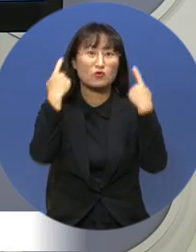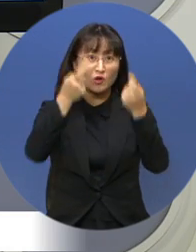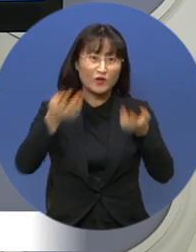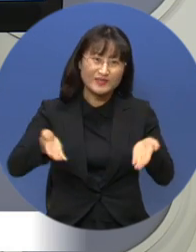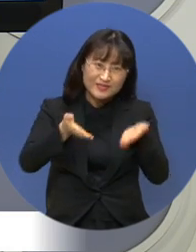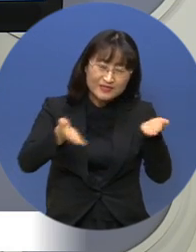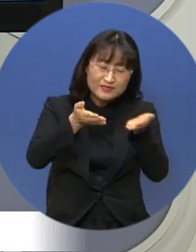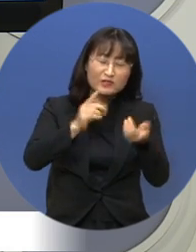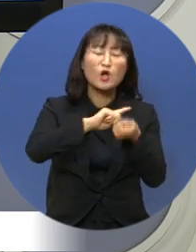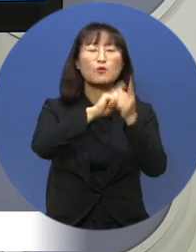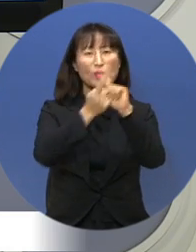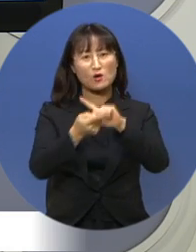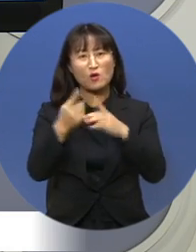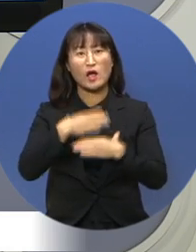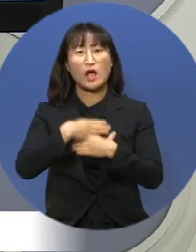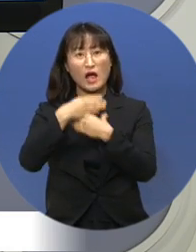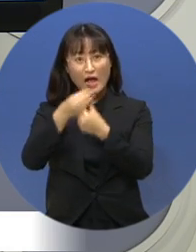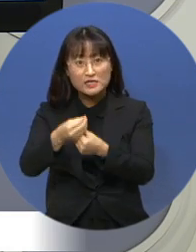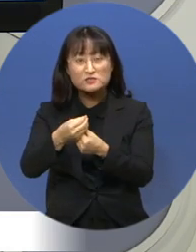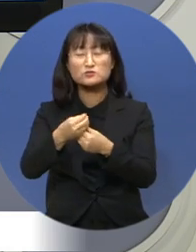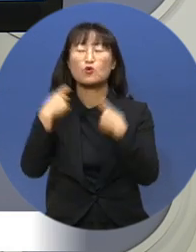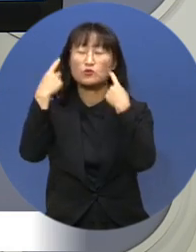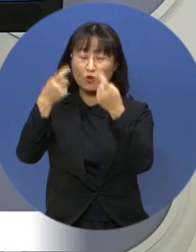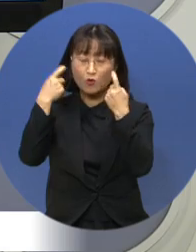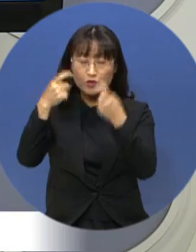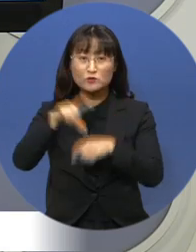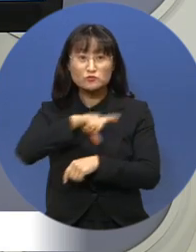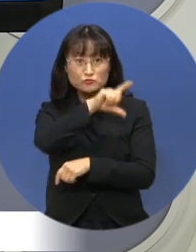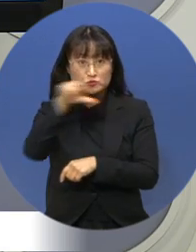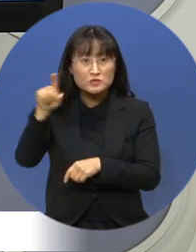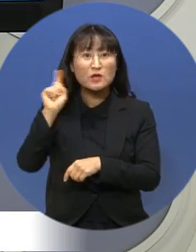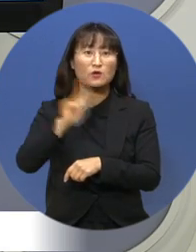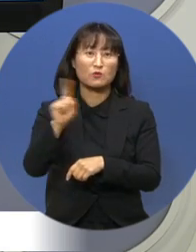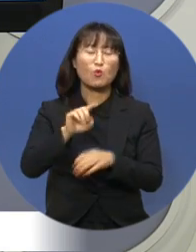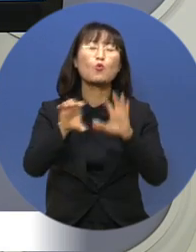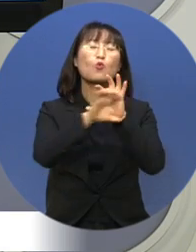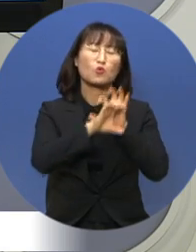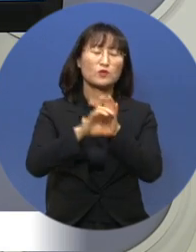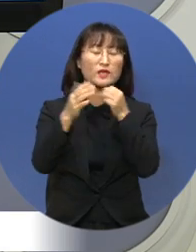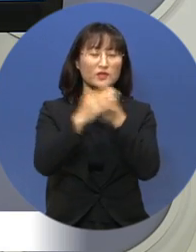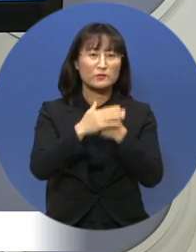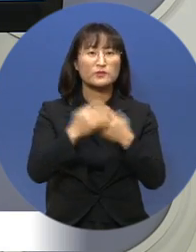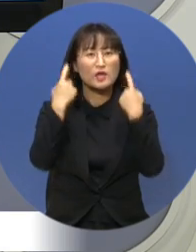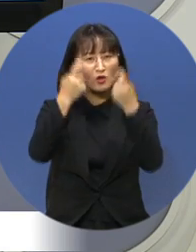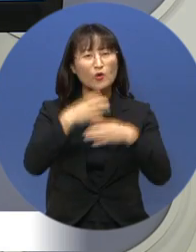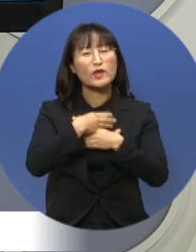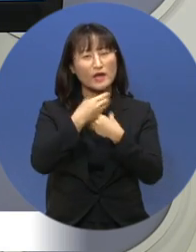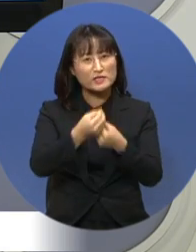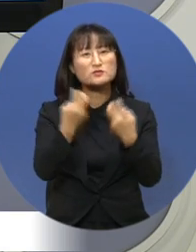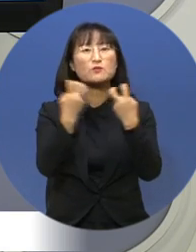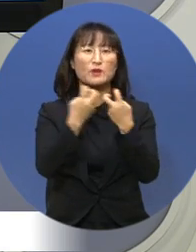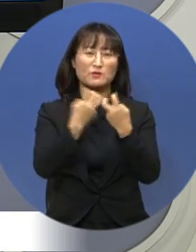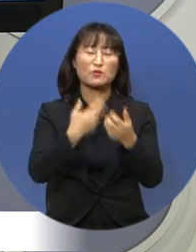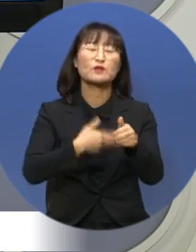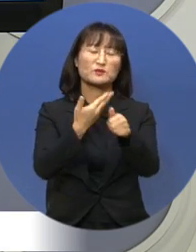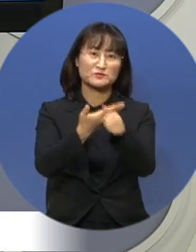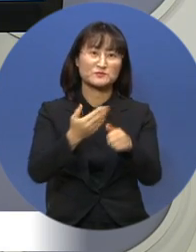캠페인은 콘 알구 상황에서 안전하게 여행하는 방식을 확산하는 방식으로 진행됩니다